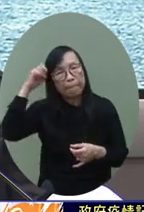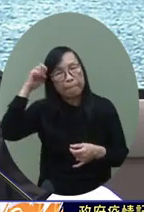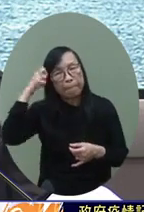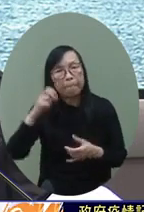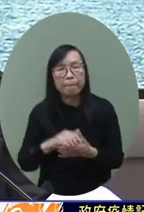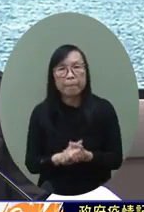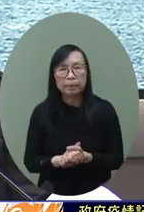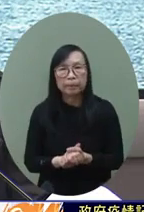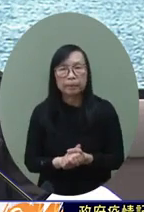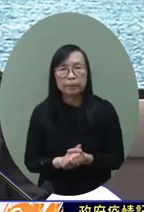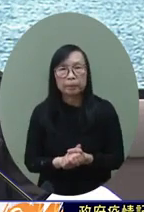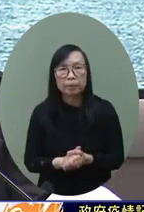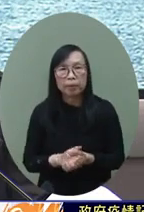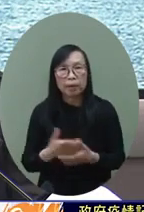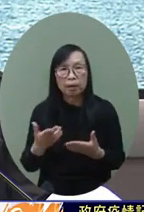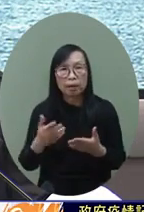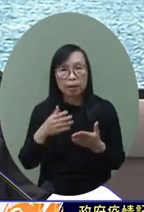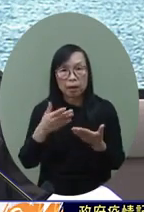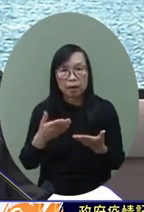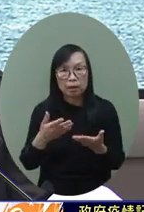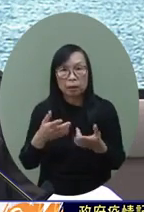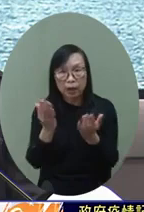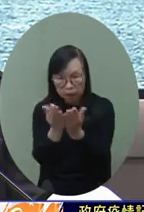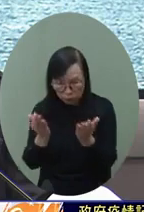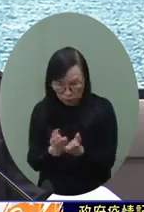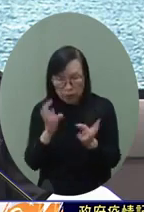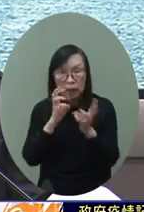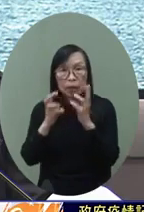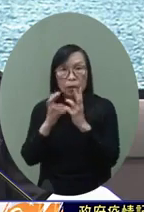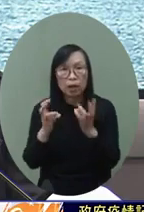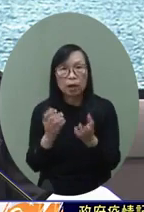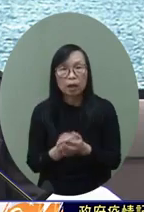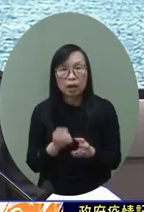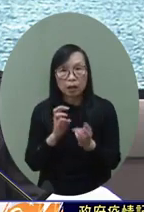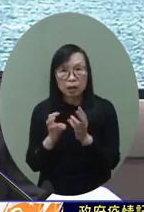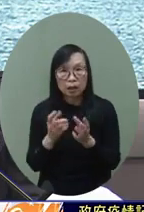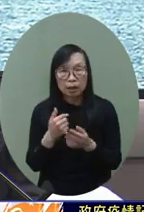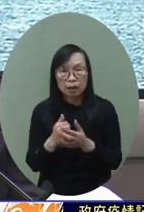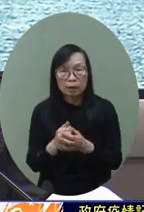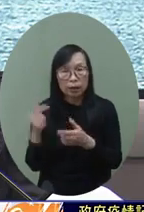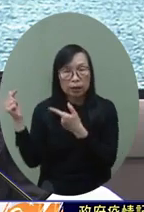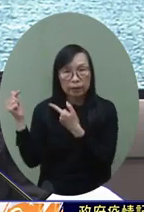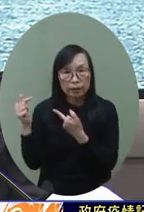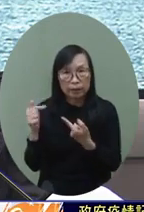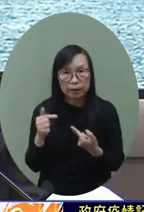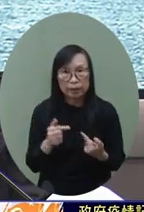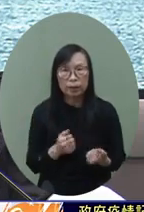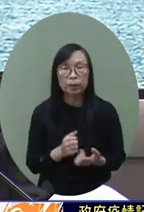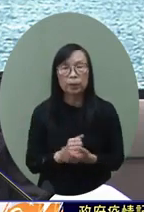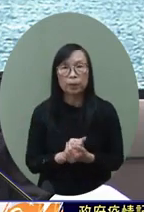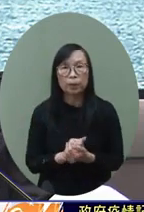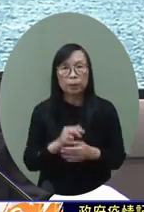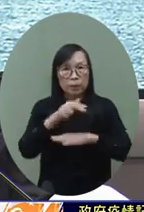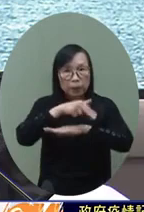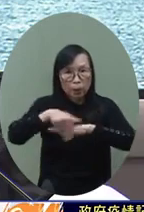係其實佢哋一方面就一路啲核對資料啦，另外就係佢哋都會繼續去計